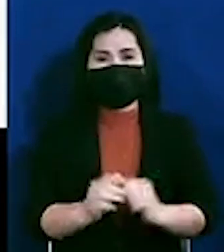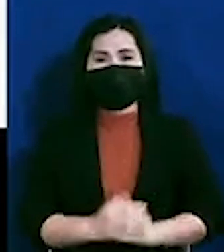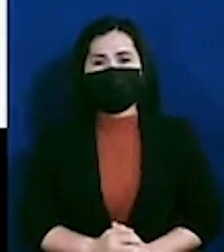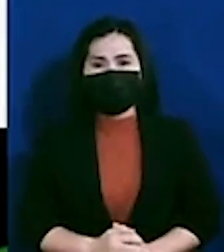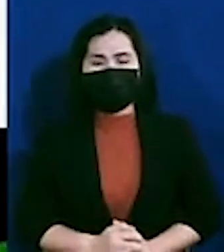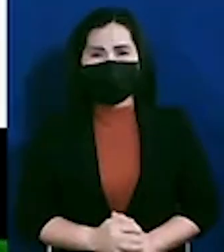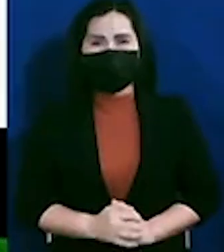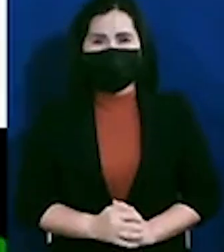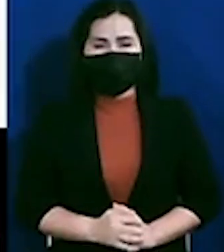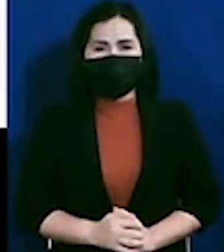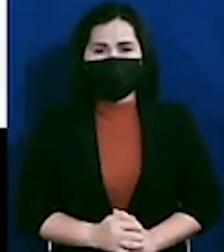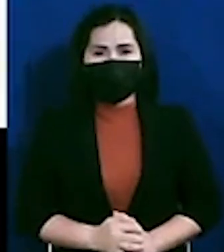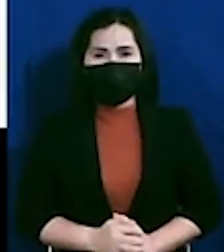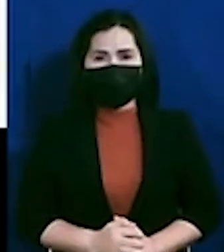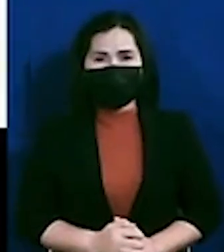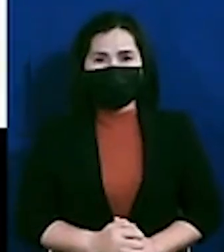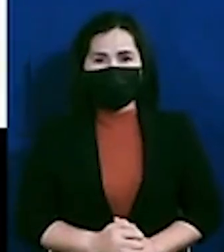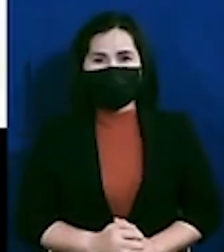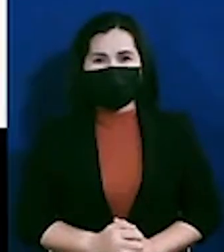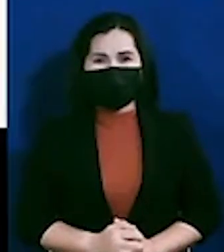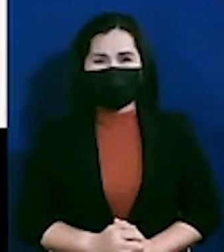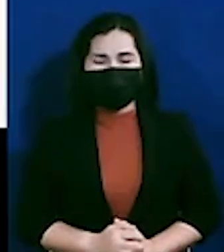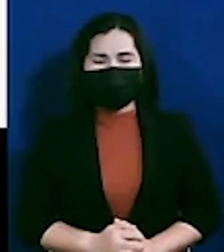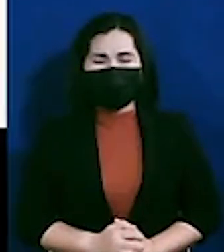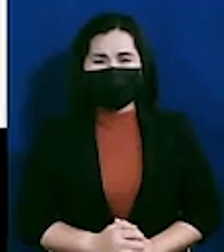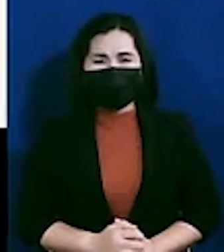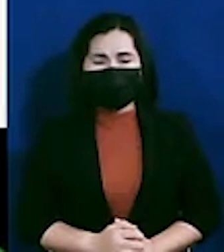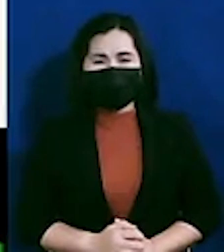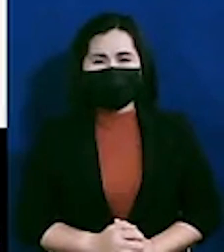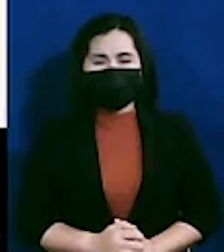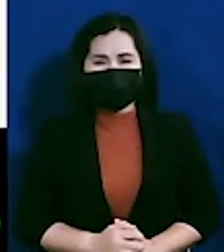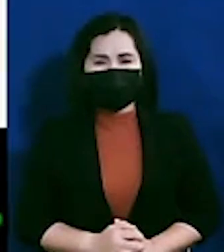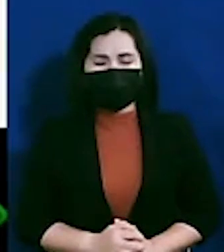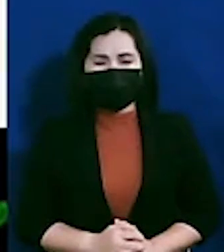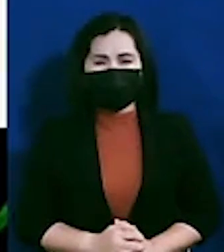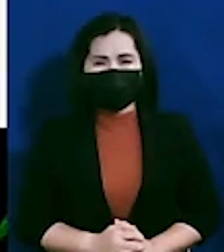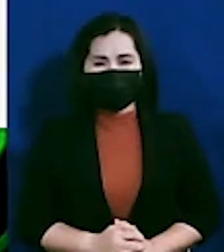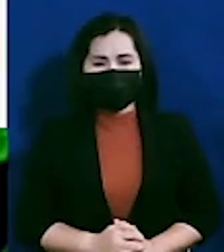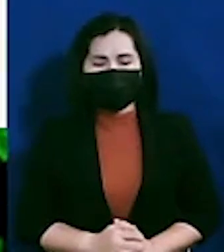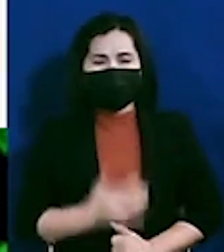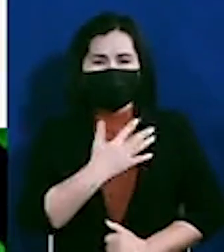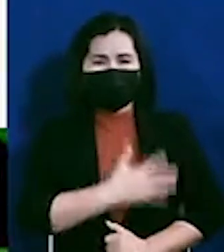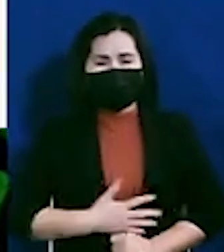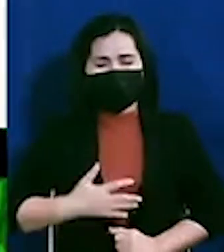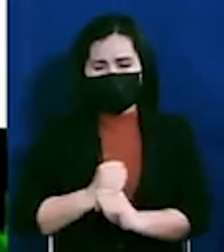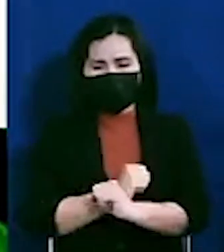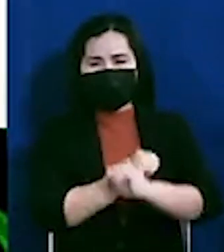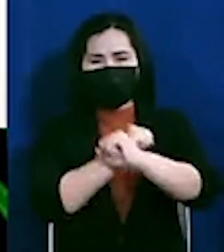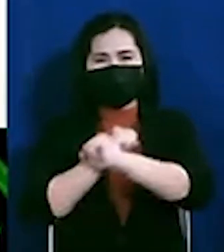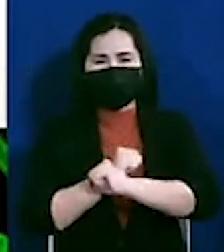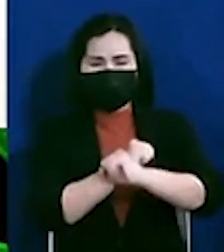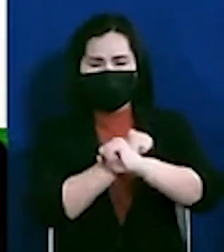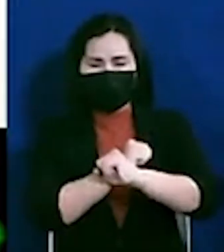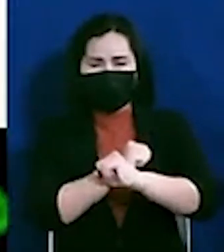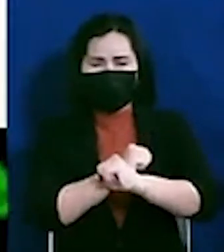กรณีที่มีเชื้อขึ้นมากหรือน้อยเนี่ยแตกต่างกันไปแล้วไม่นานนะครับก็จะมีเรื่องของภูมิคุ้มกันของร่างกายหรือภูมิต้านทานที่ร่างกาย